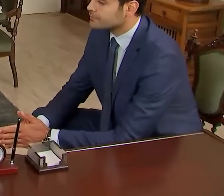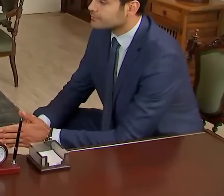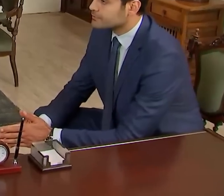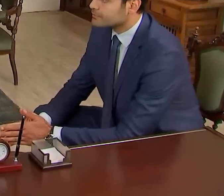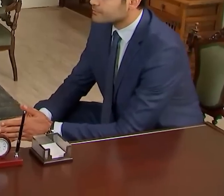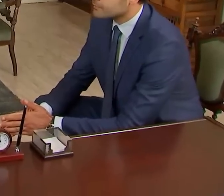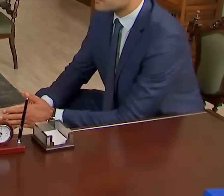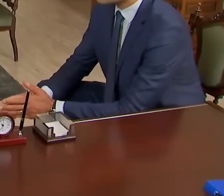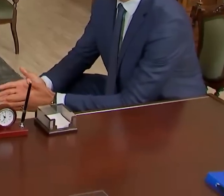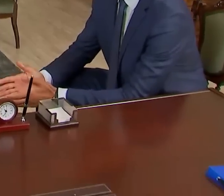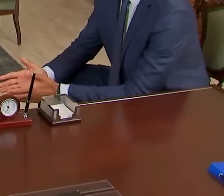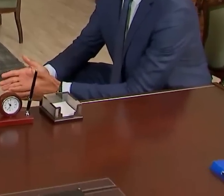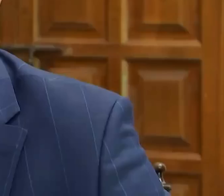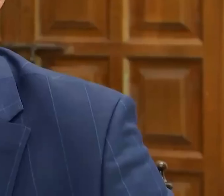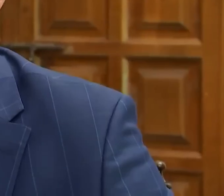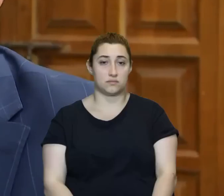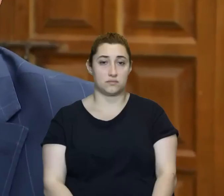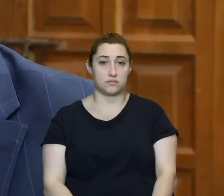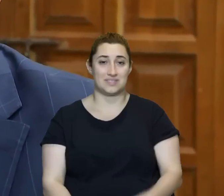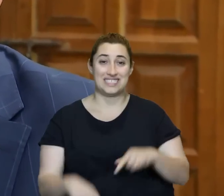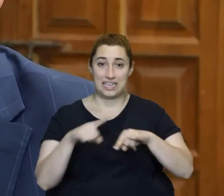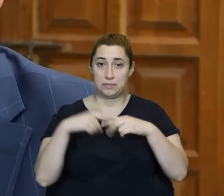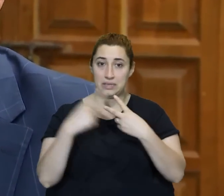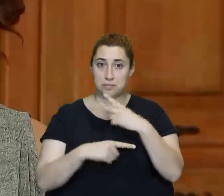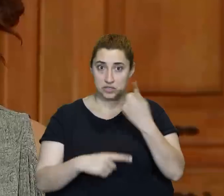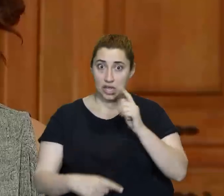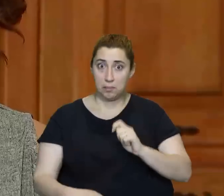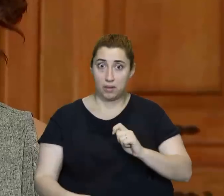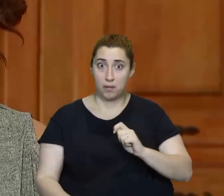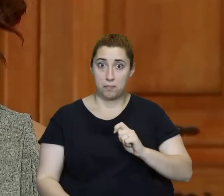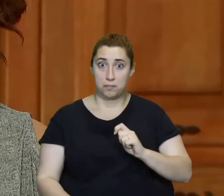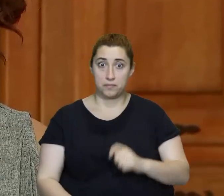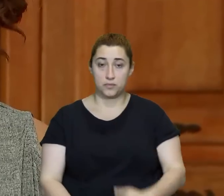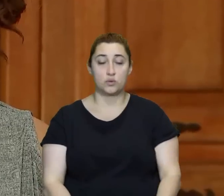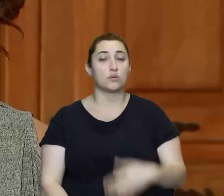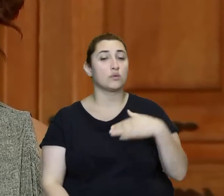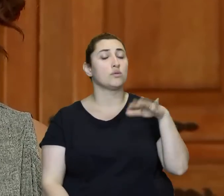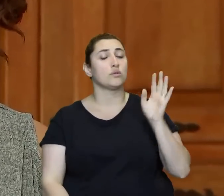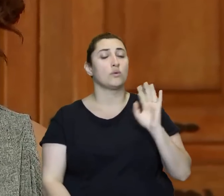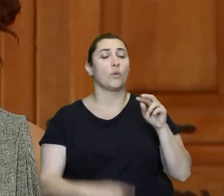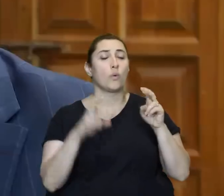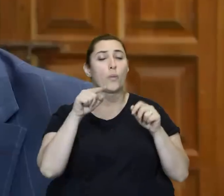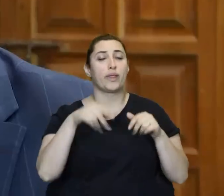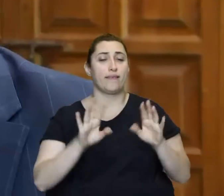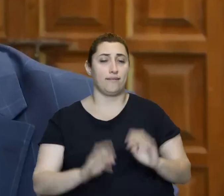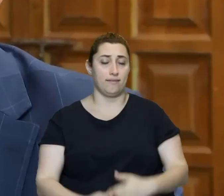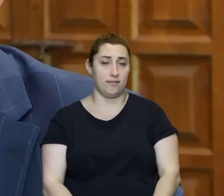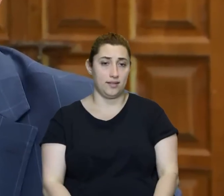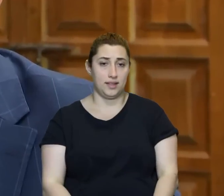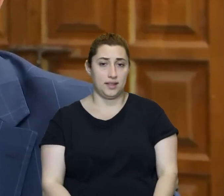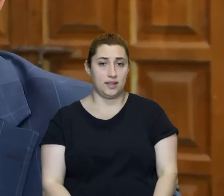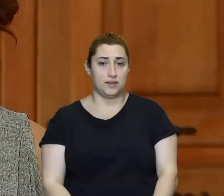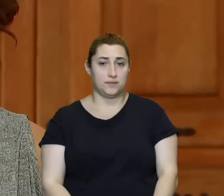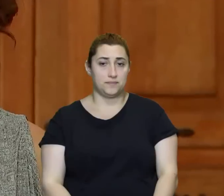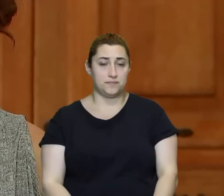Ömer'in karşısına geçti. Hilmi İlmaz bir şey mi yaptı? Yok Ömer, konu o değil.